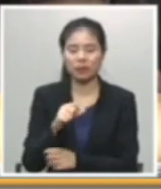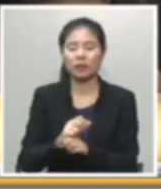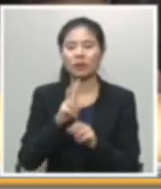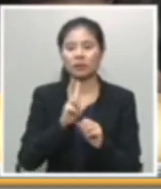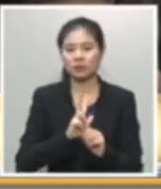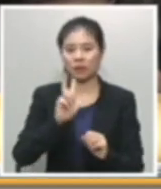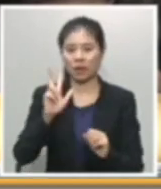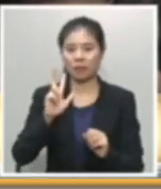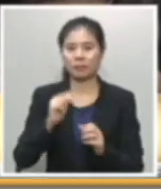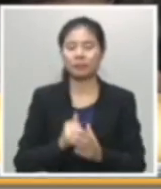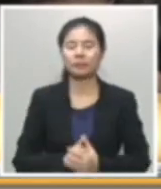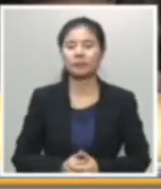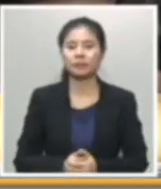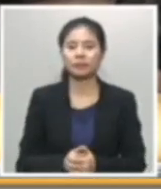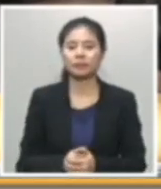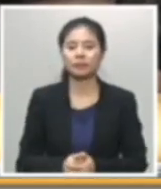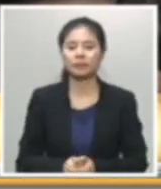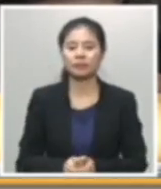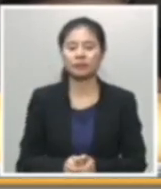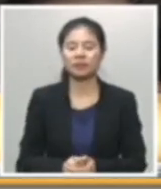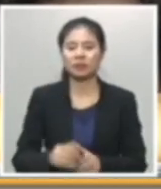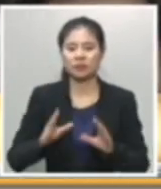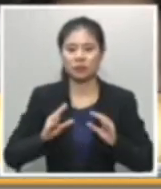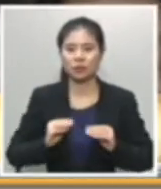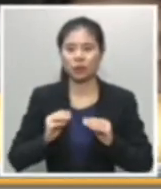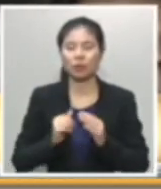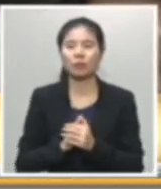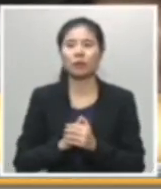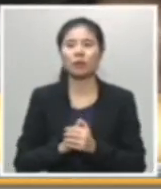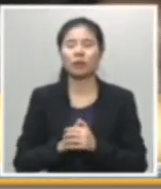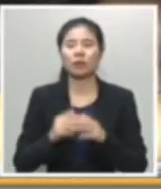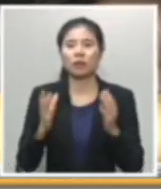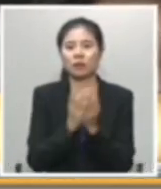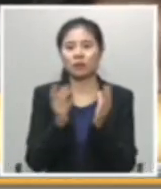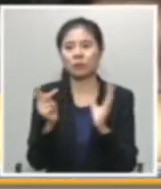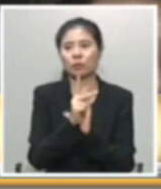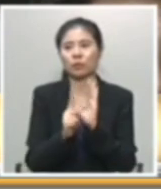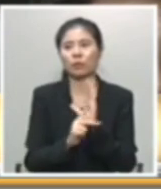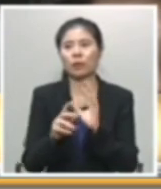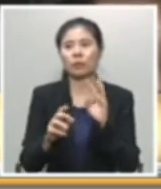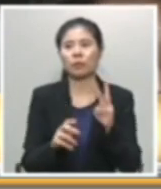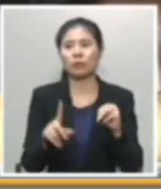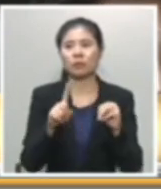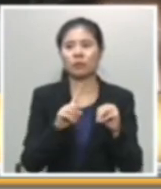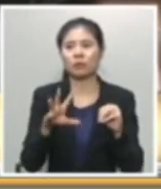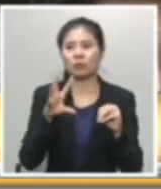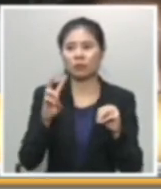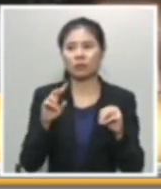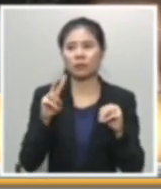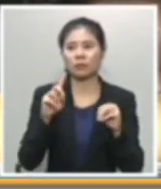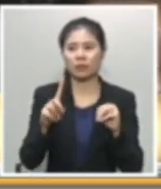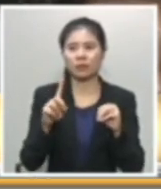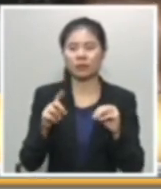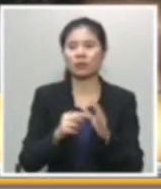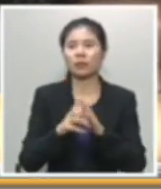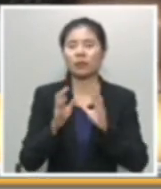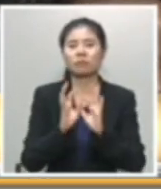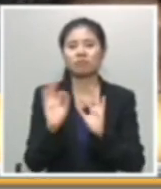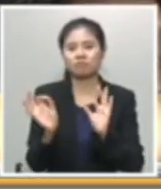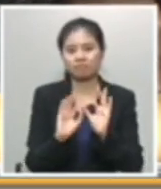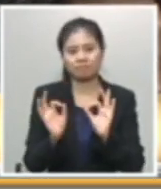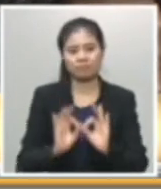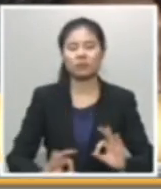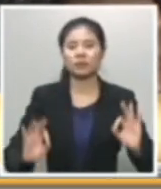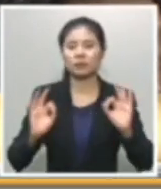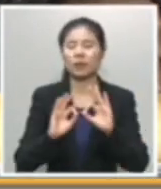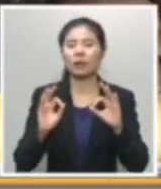3ก็ไปยอมรับว่ารัฐธรรมนูญมาตรา161นี่ไม่มีความสำคัญเลยนะอย่างที่กล่าวเรียนไว้ว่